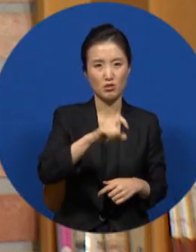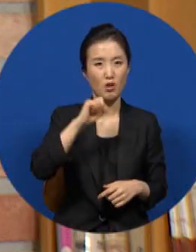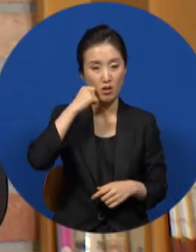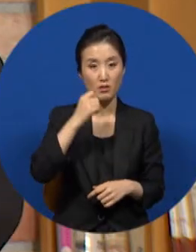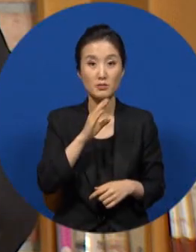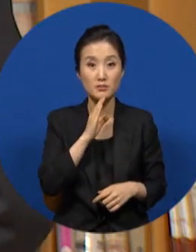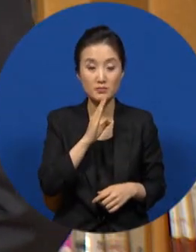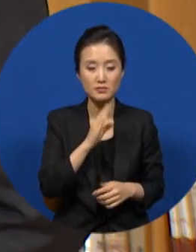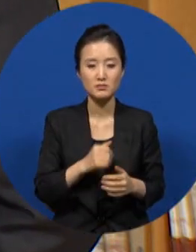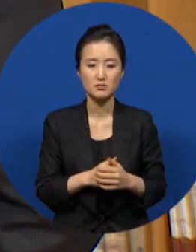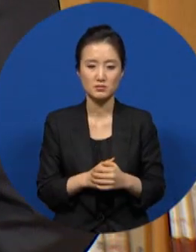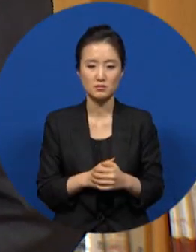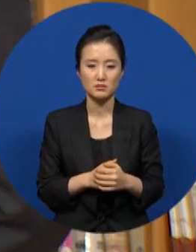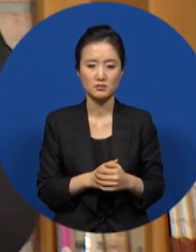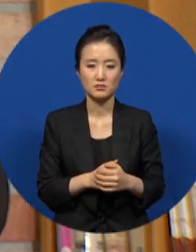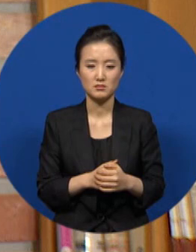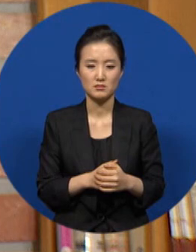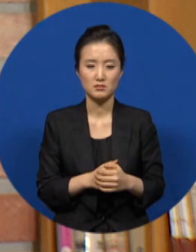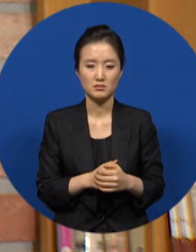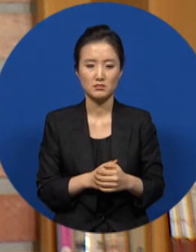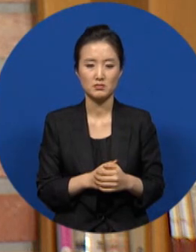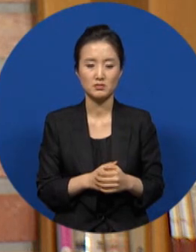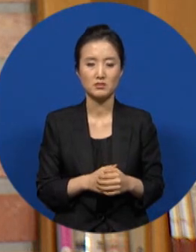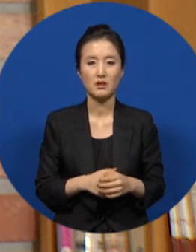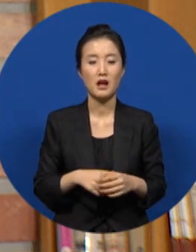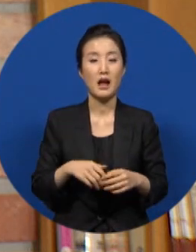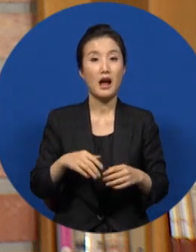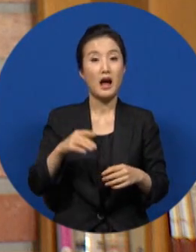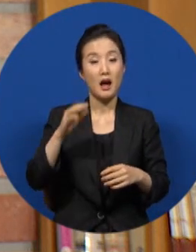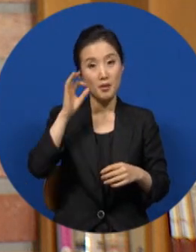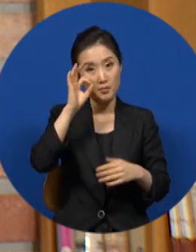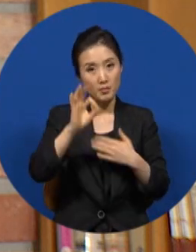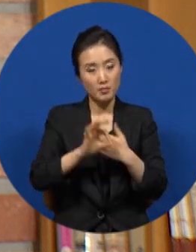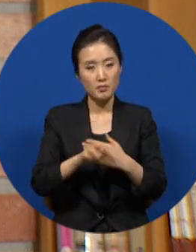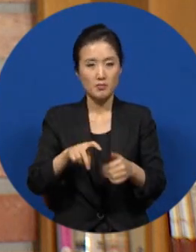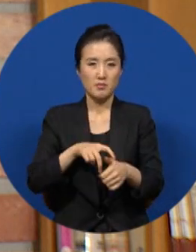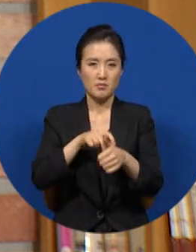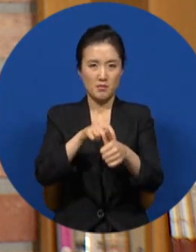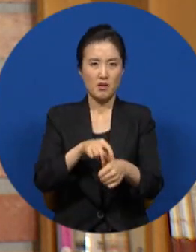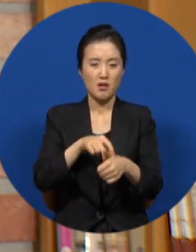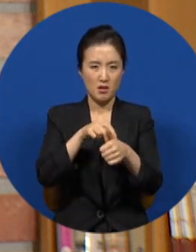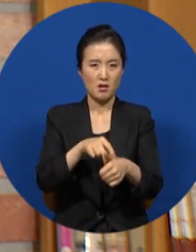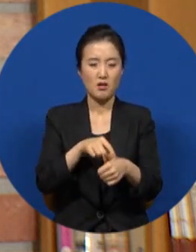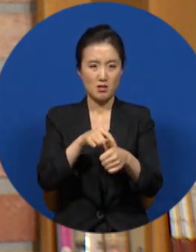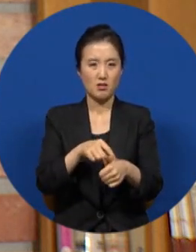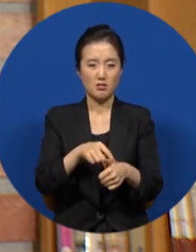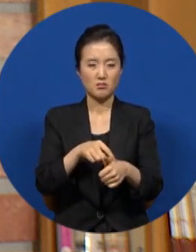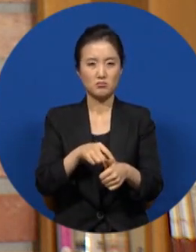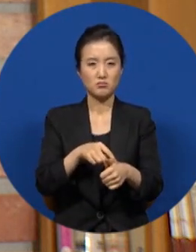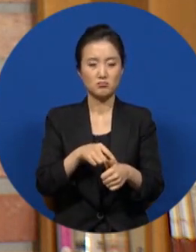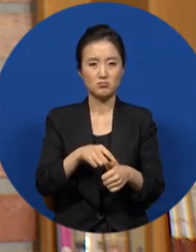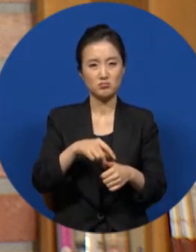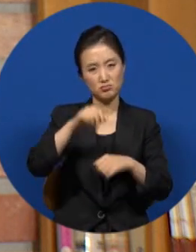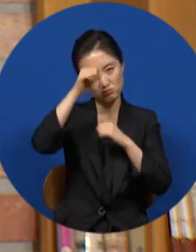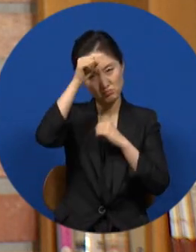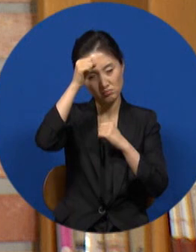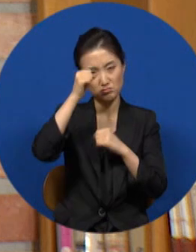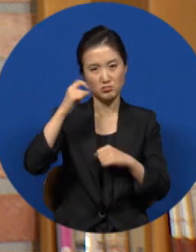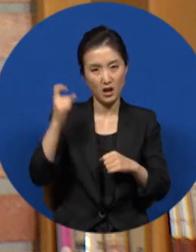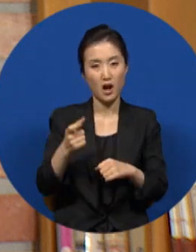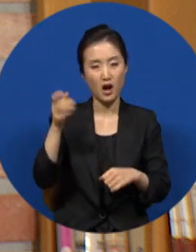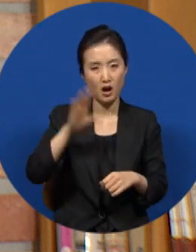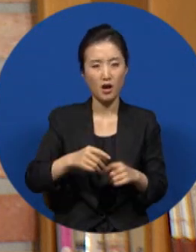쇠만큼. 하루에 천리를 달리는 말이 있어요. 천리마라 하죠. 근데 뭐 천리마가 주인을 잘 못 만나면 그냥